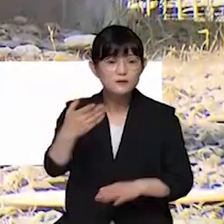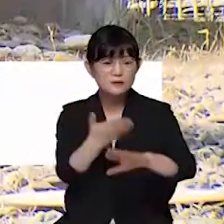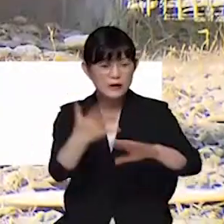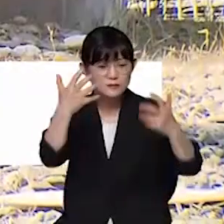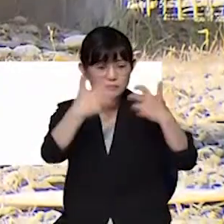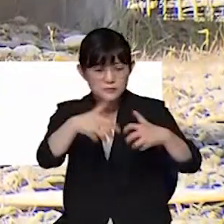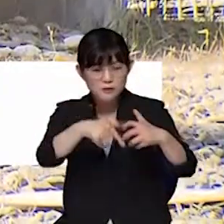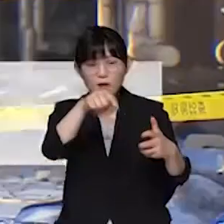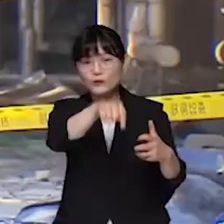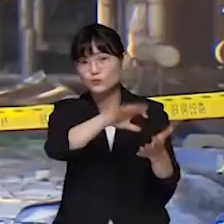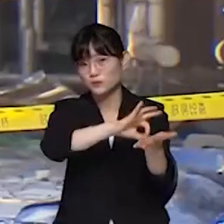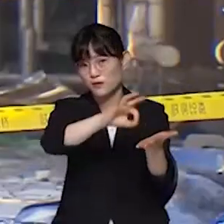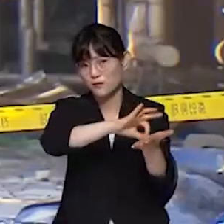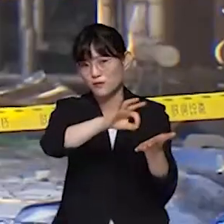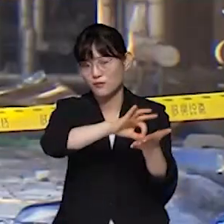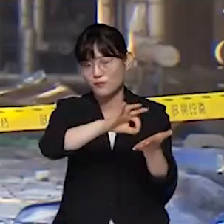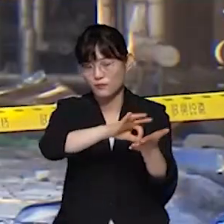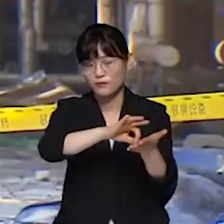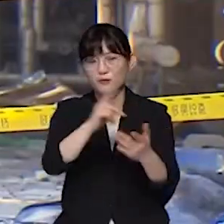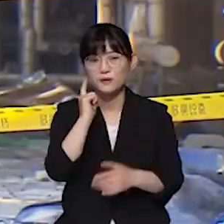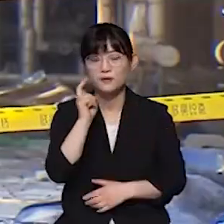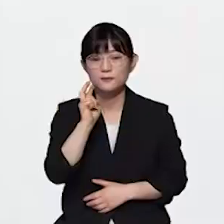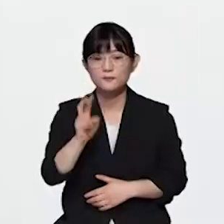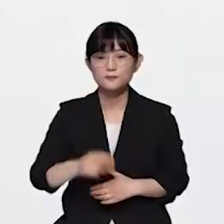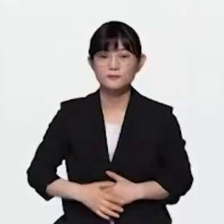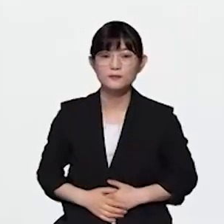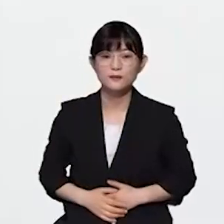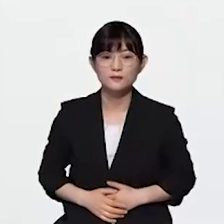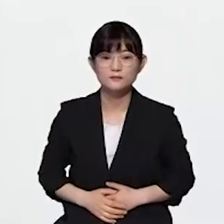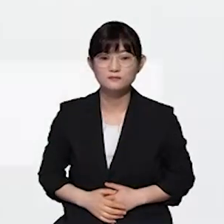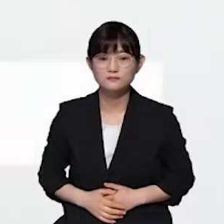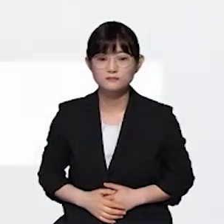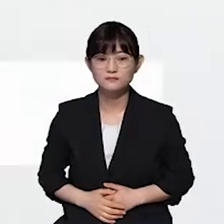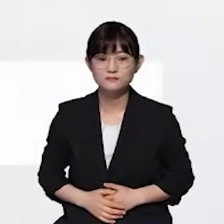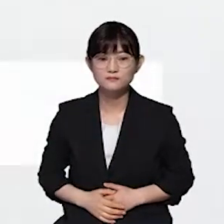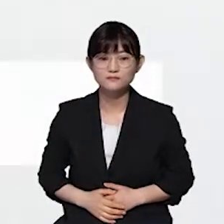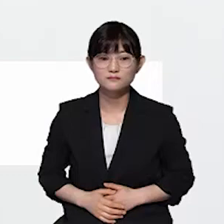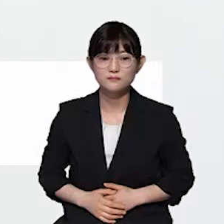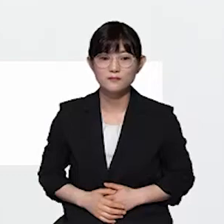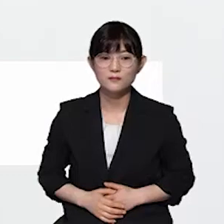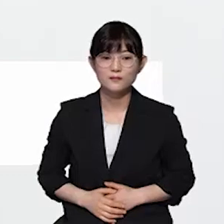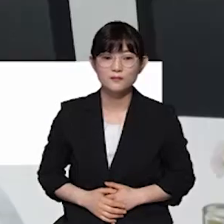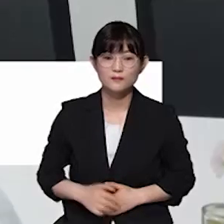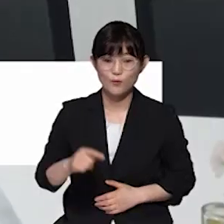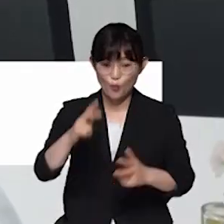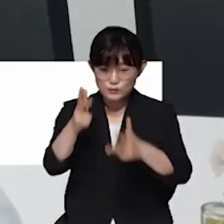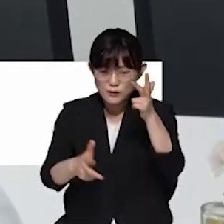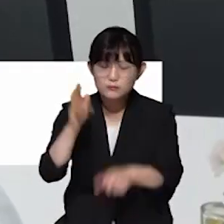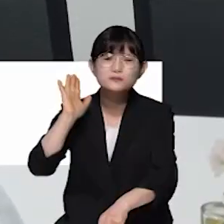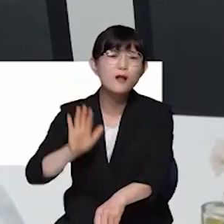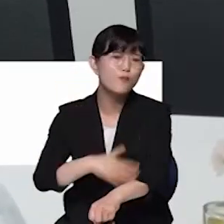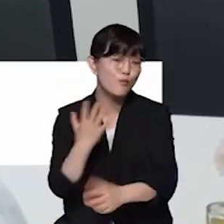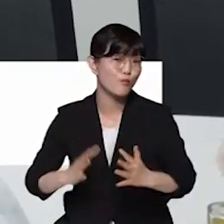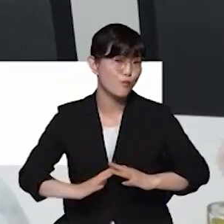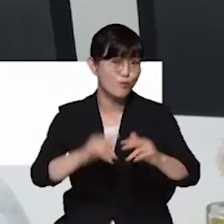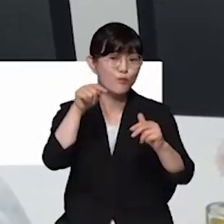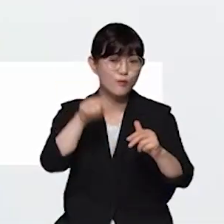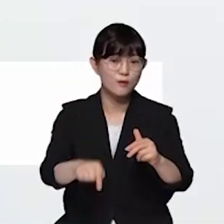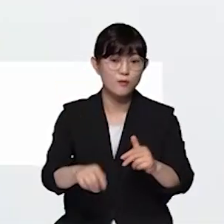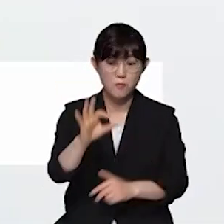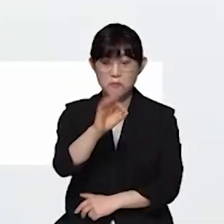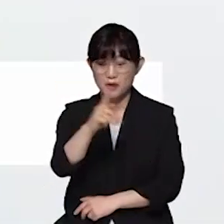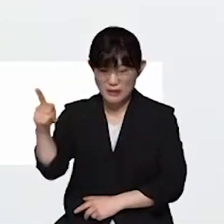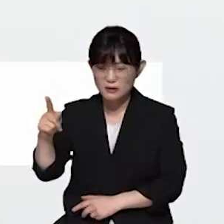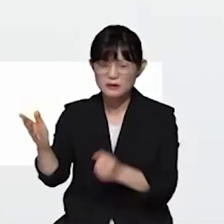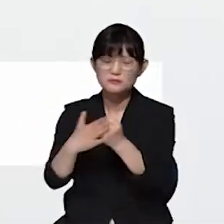열교환기에도 장착됐을 가능성이 크다는 점입니다. 요것대로라고 하면 실제로는 공장 잘못 진 거지. 다들 오케이 났으니까